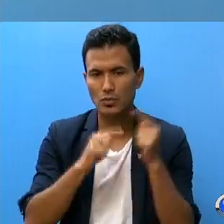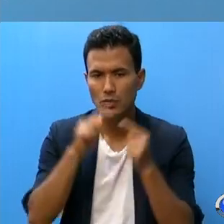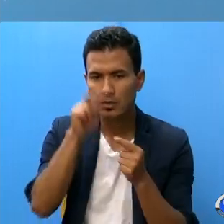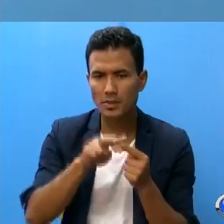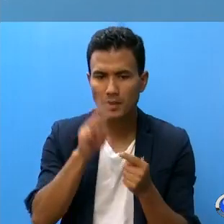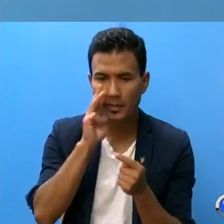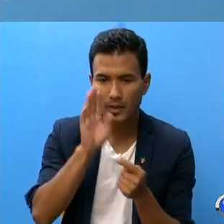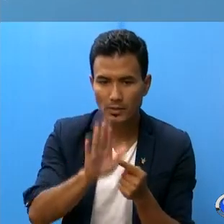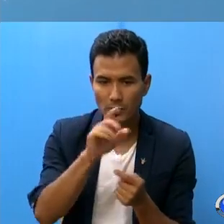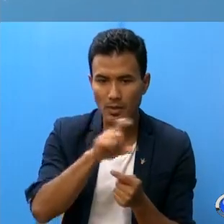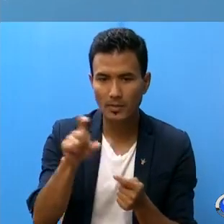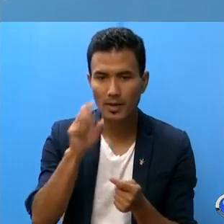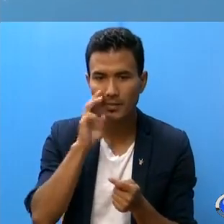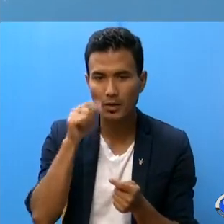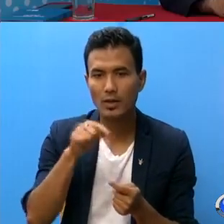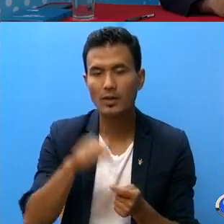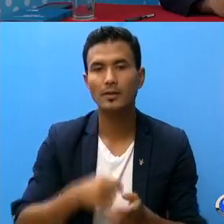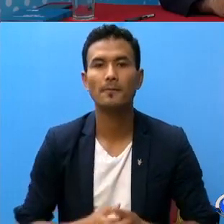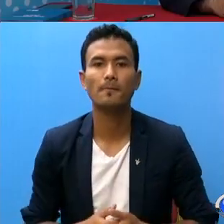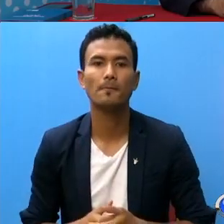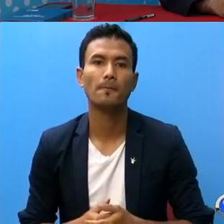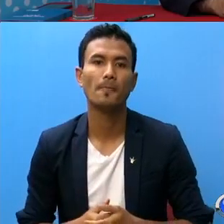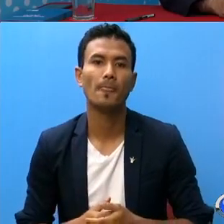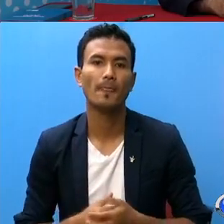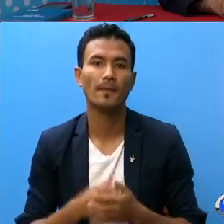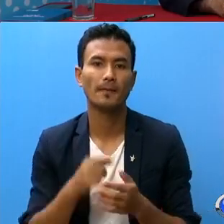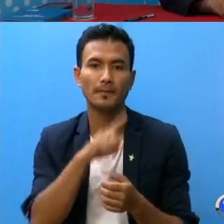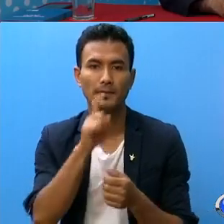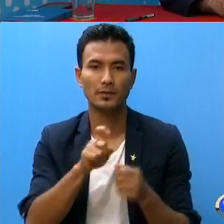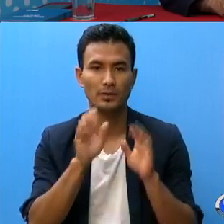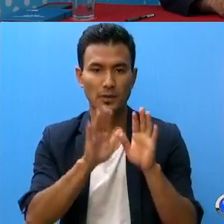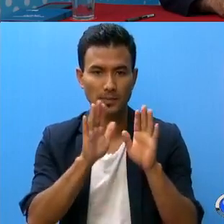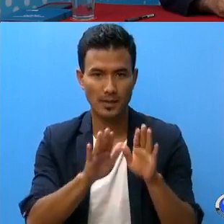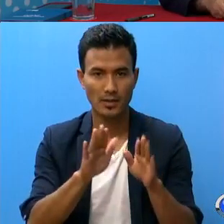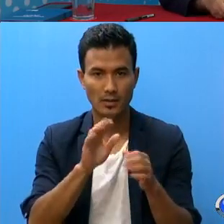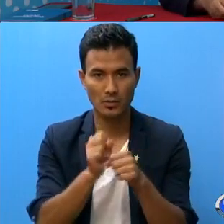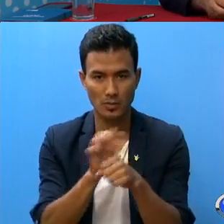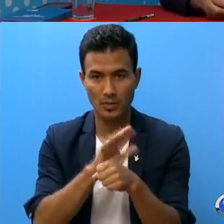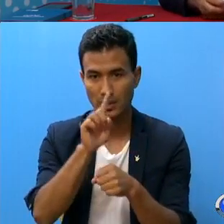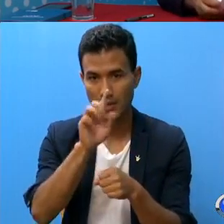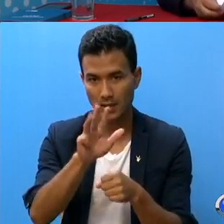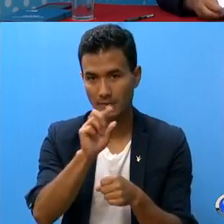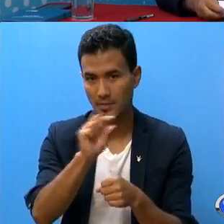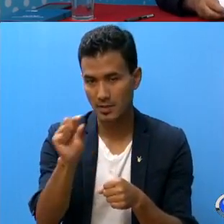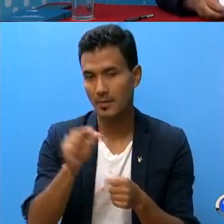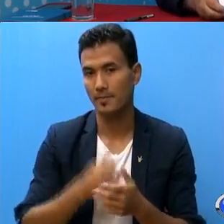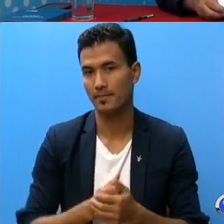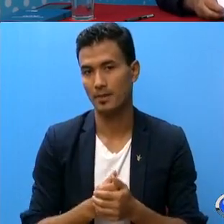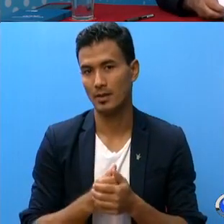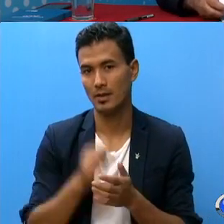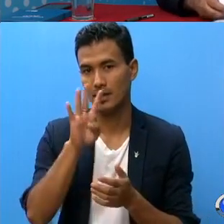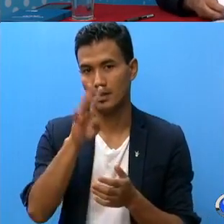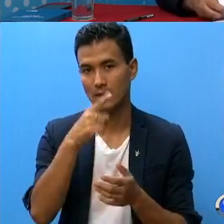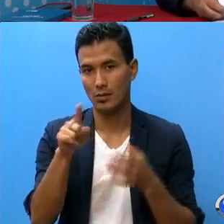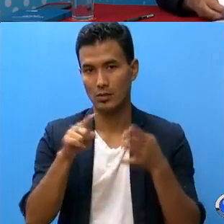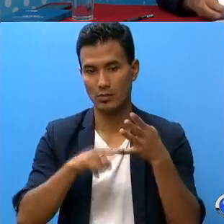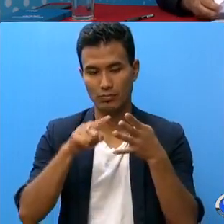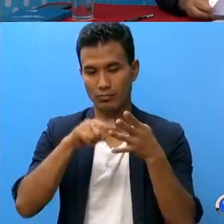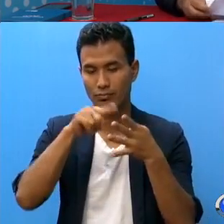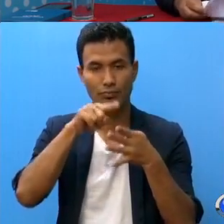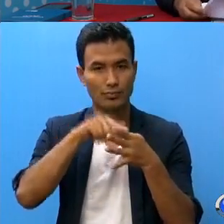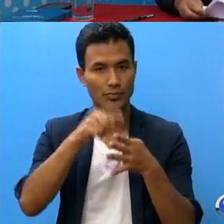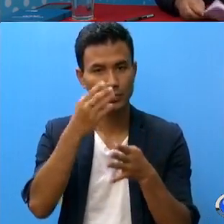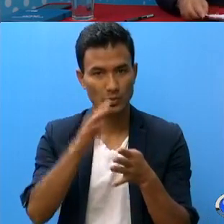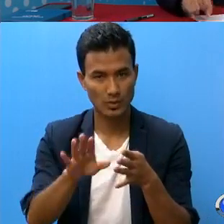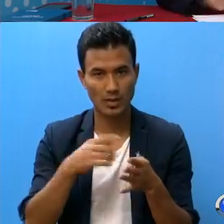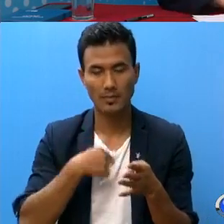अबस्तामा चों हमे नेपाल तायलेस्ट अच्वड़ ऑचल्य को